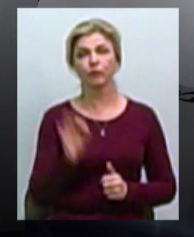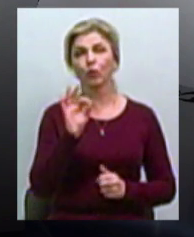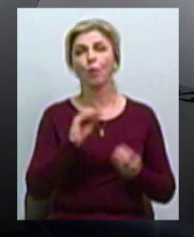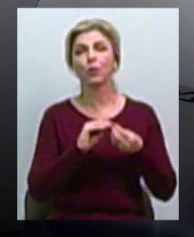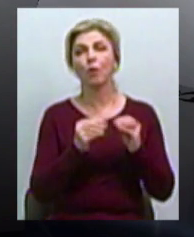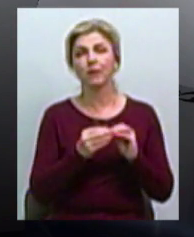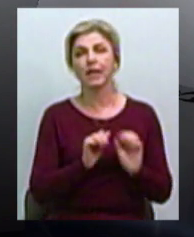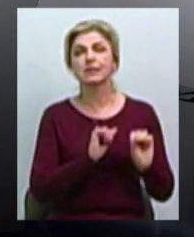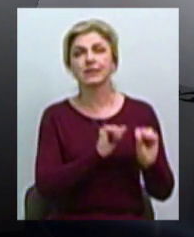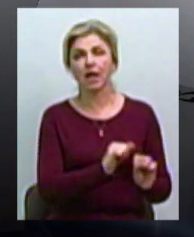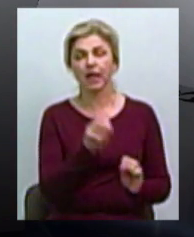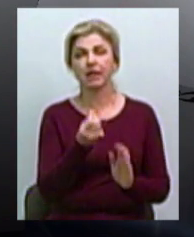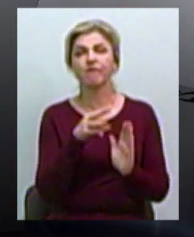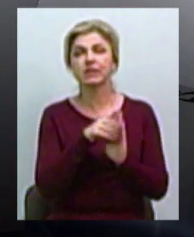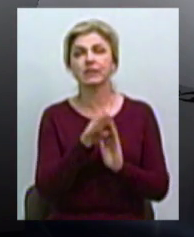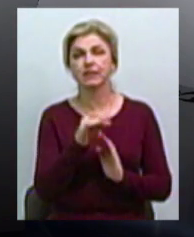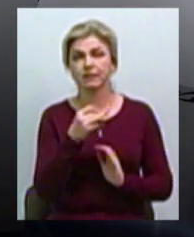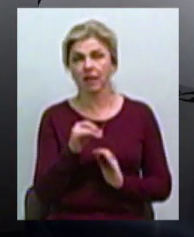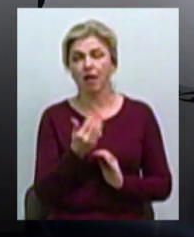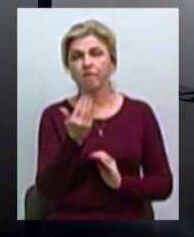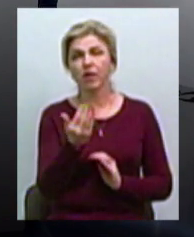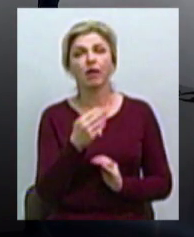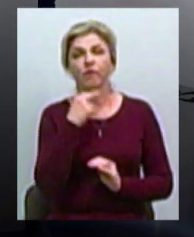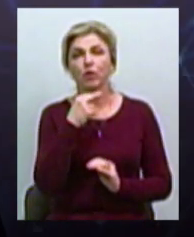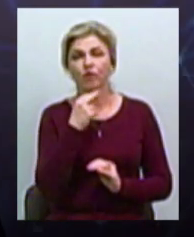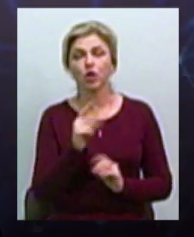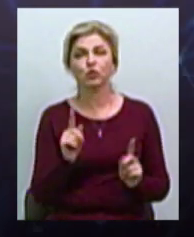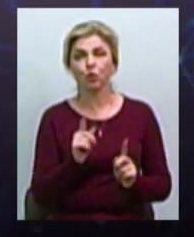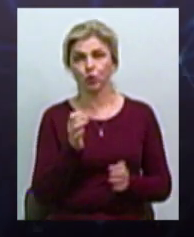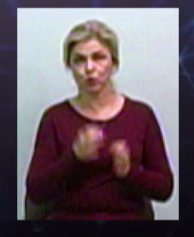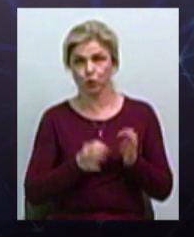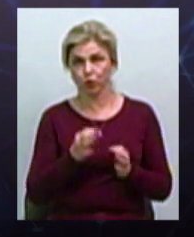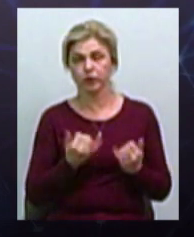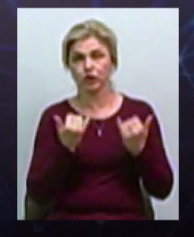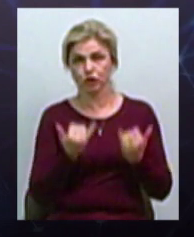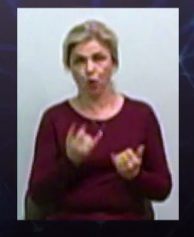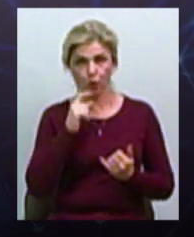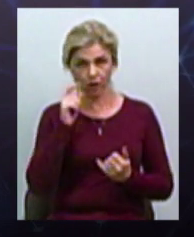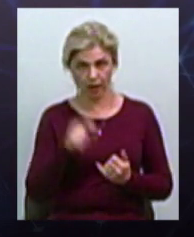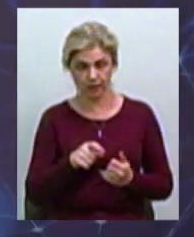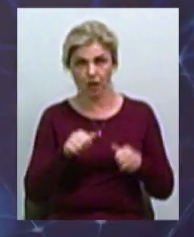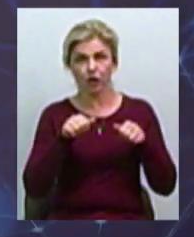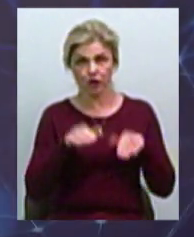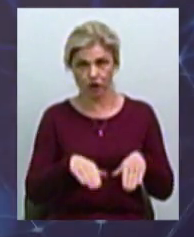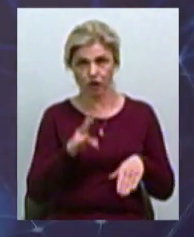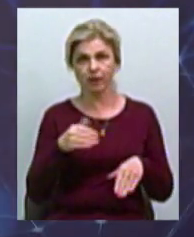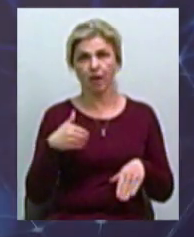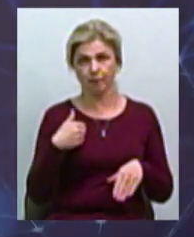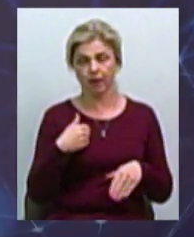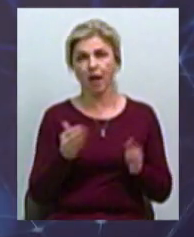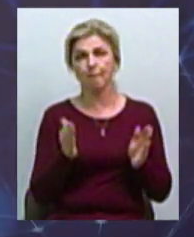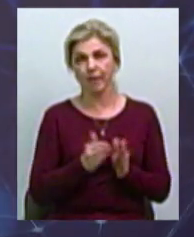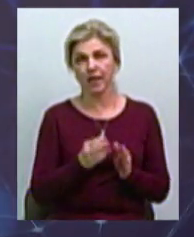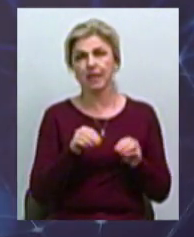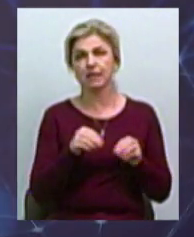захистом інвестицій, ви маєте на увазі, що суд нинішній український скоріше прийме рішення на користь дрібного землевласника,